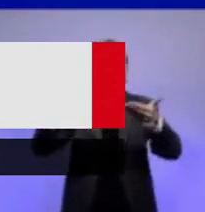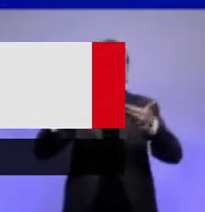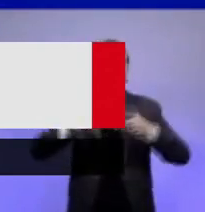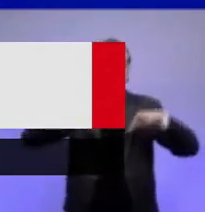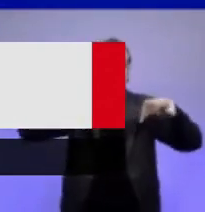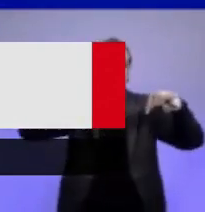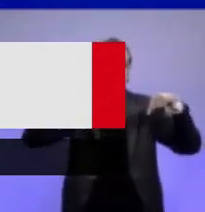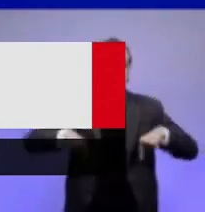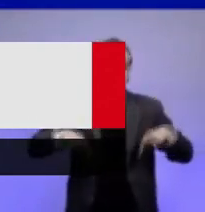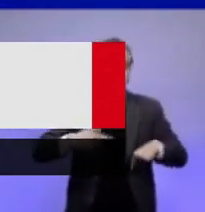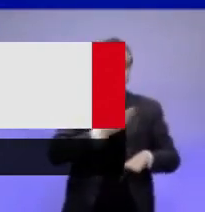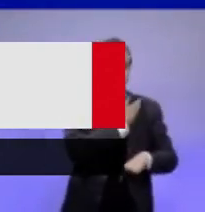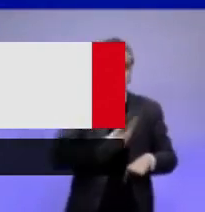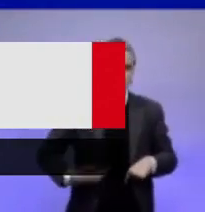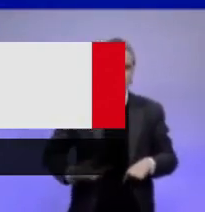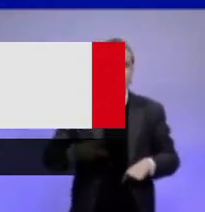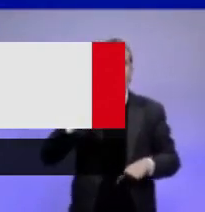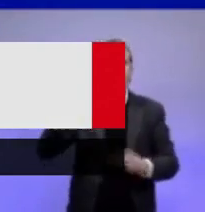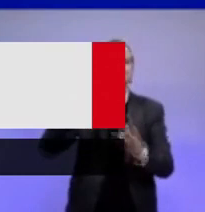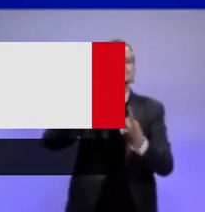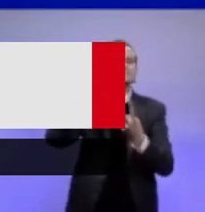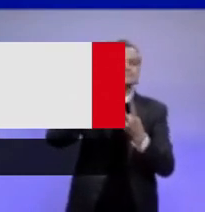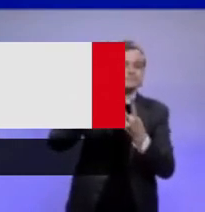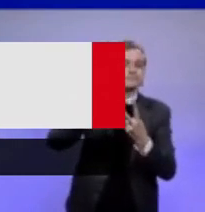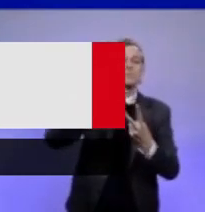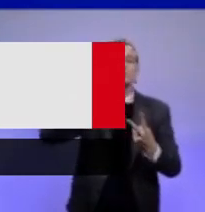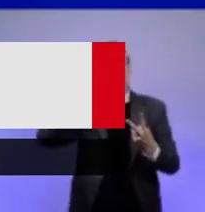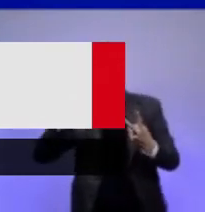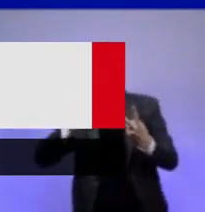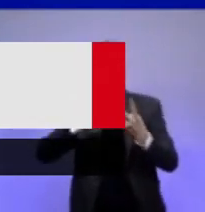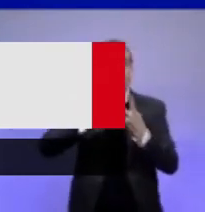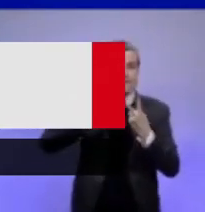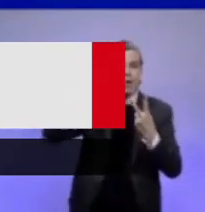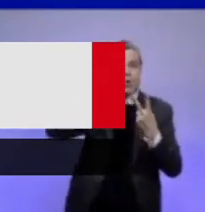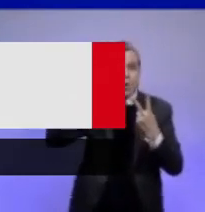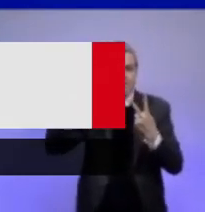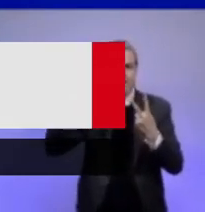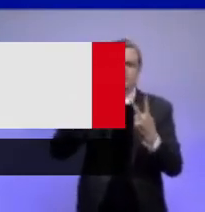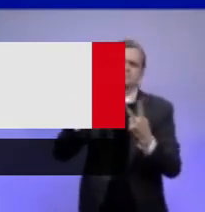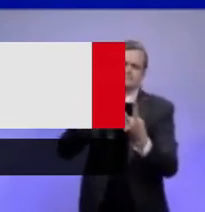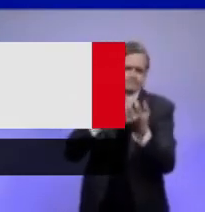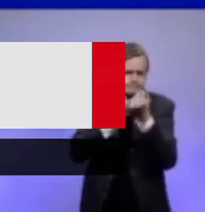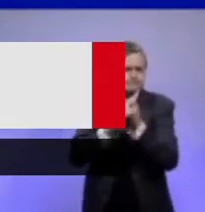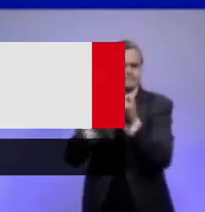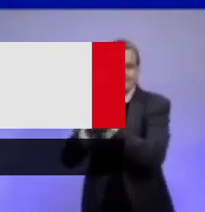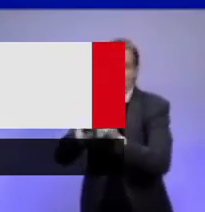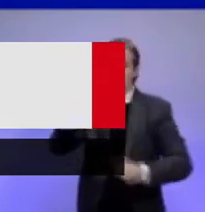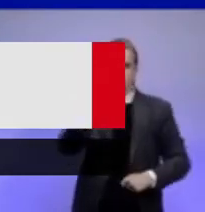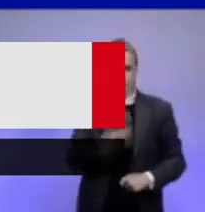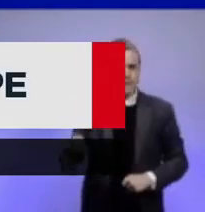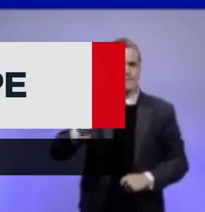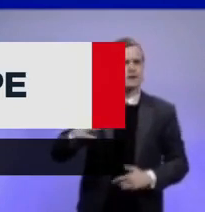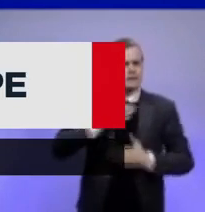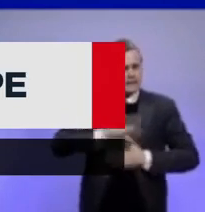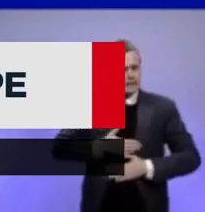Și le dorim bun venit aici la București colegilor noștri din Ucraina și din Republica Moldova. Europa are nevoie de